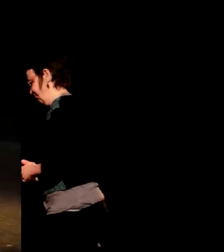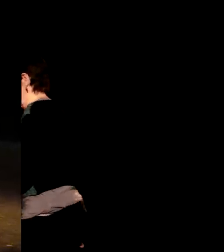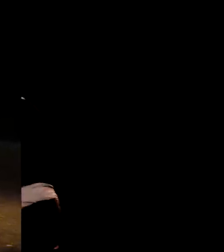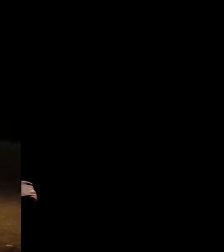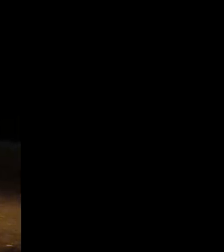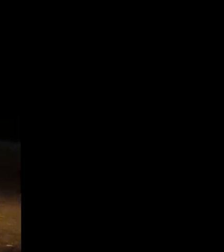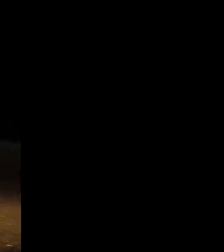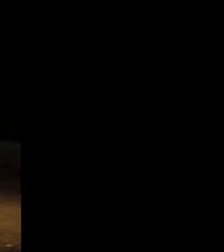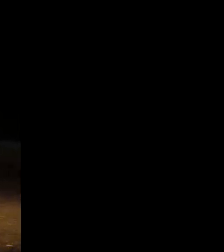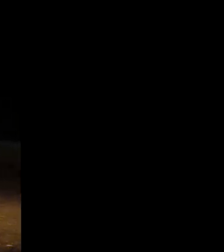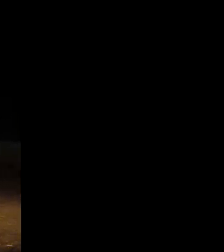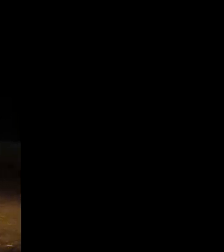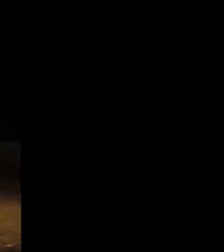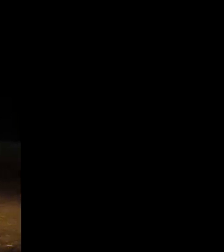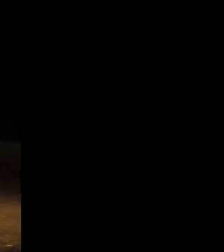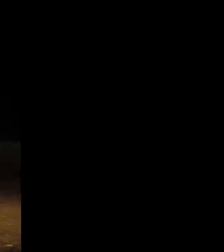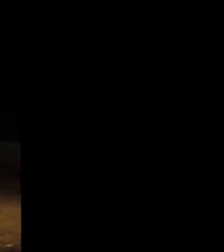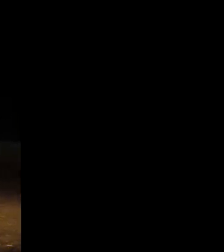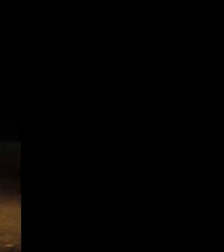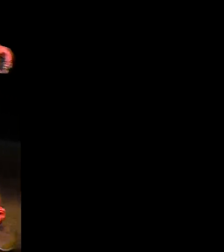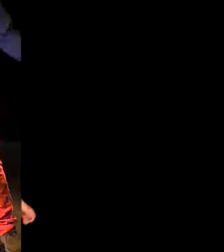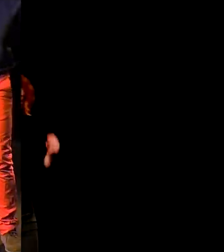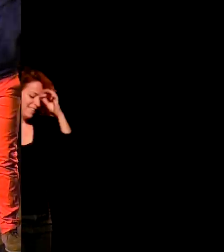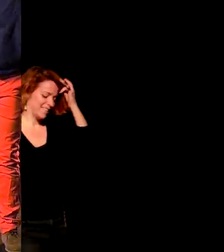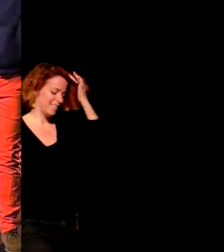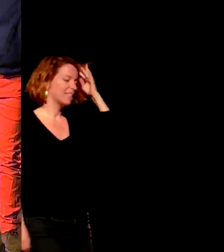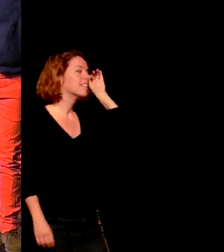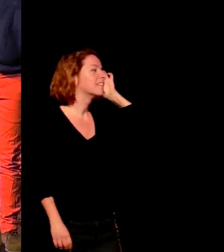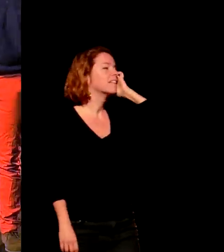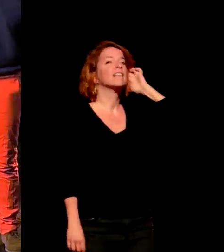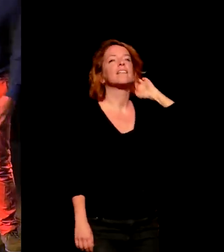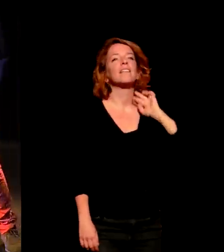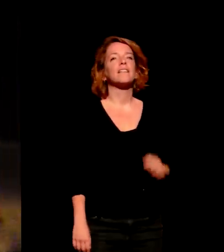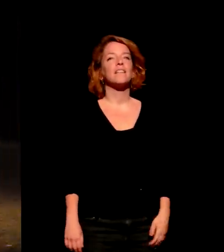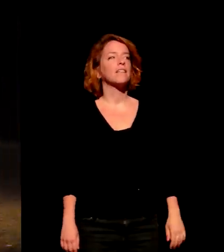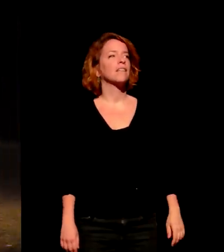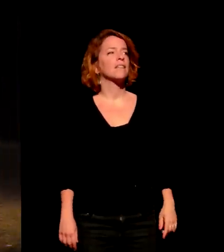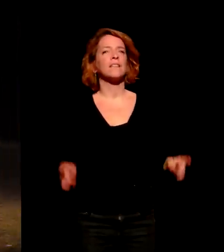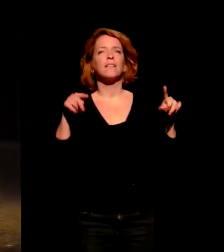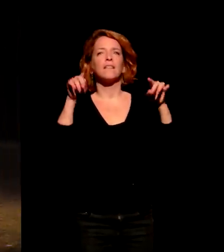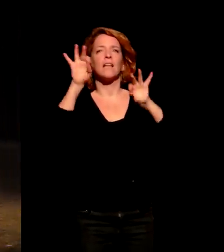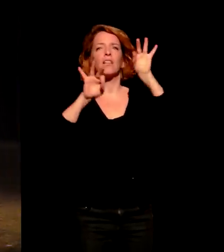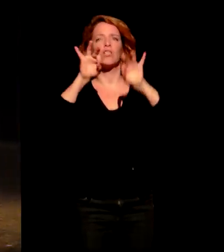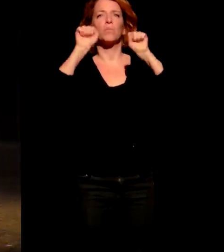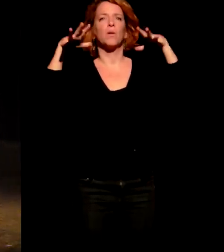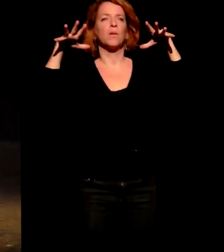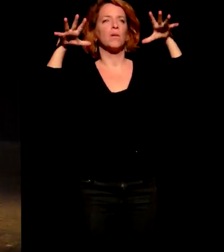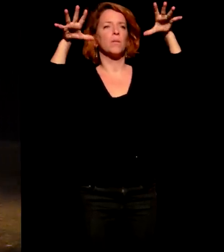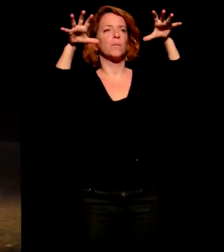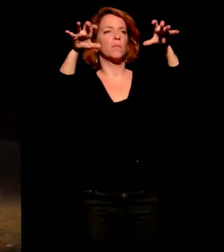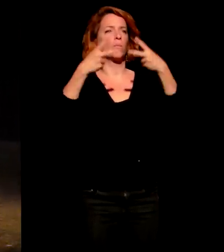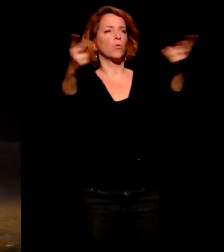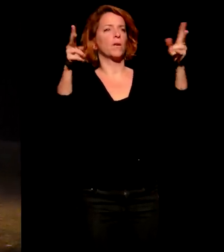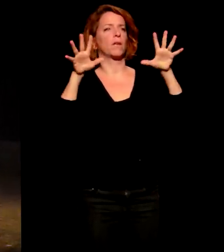Passage de relais. Donc voilà, c'est de ça qu'on va parler dans... Tu peux baisser... Martin, t'es en régie ? Tu peux baisser un tout petit peu le public, peut-être.